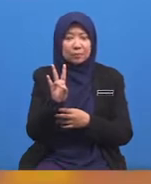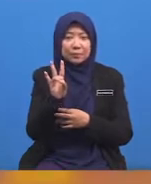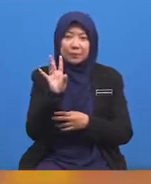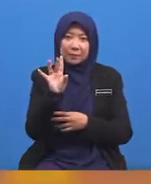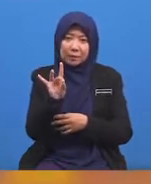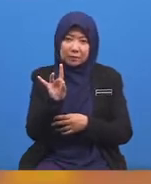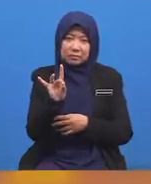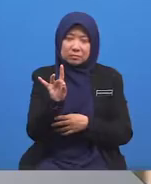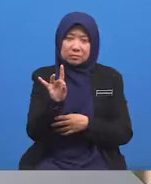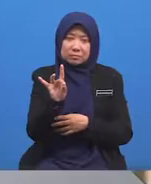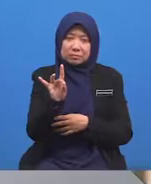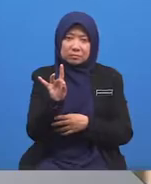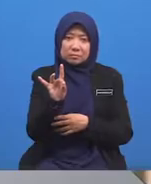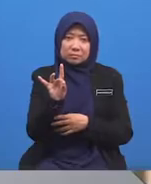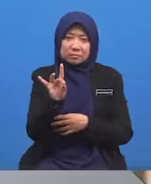lapan,